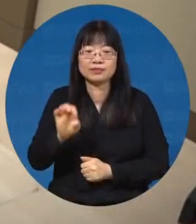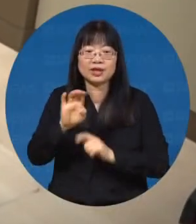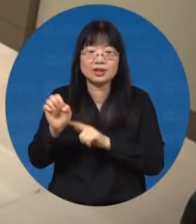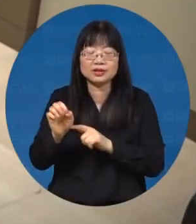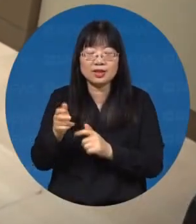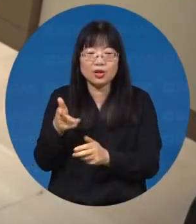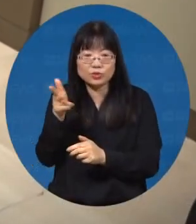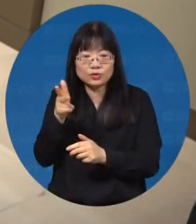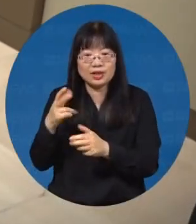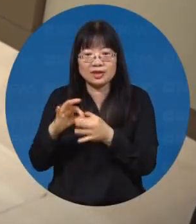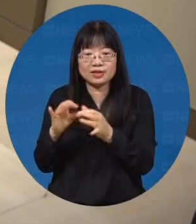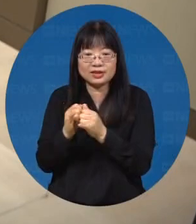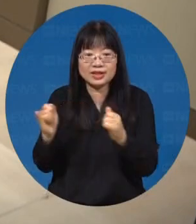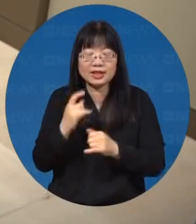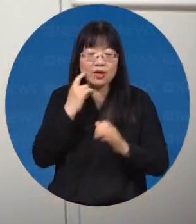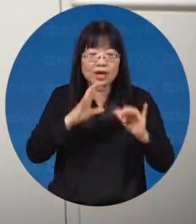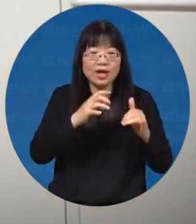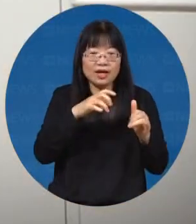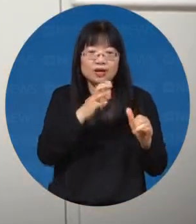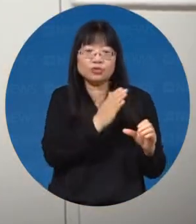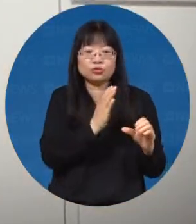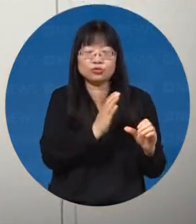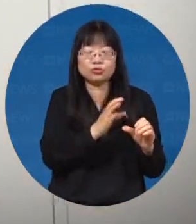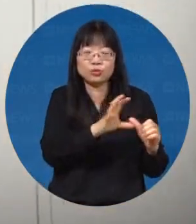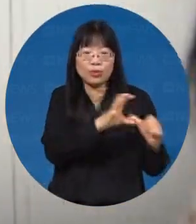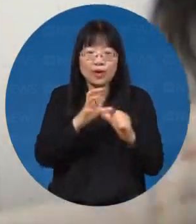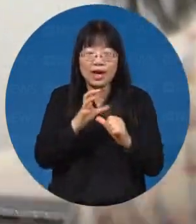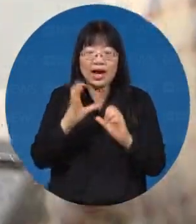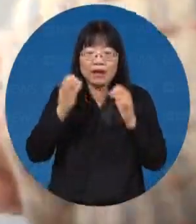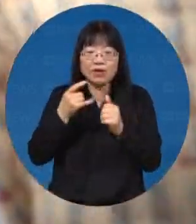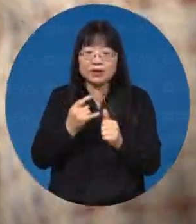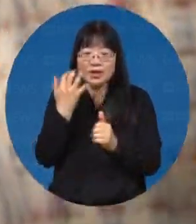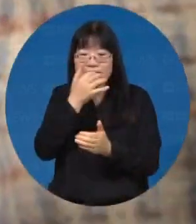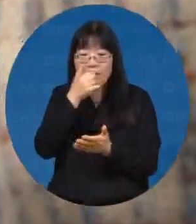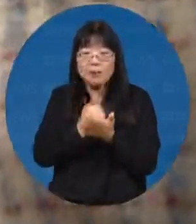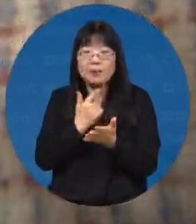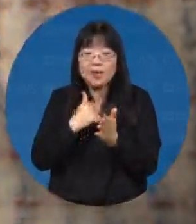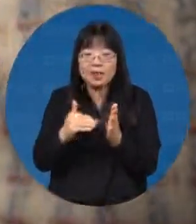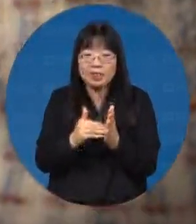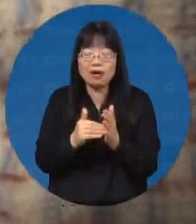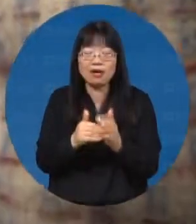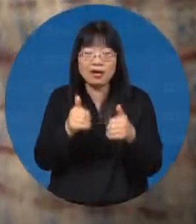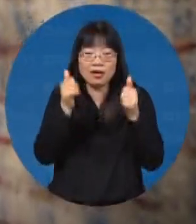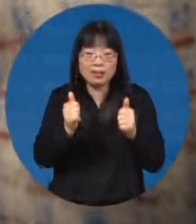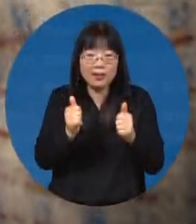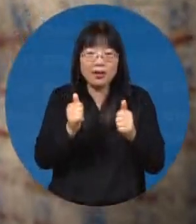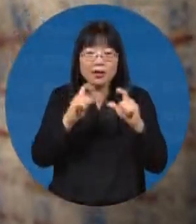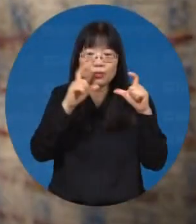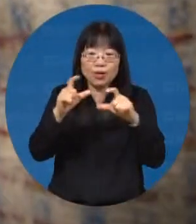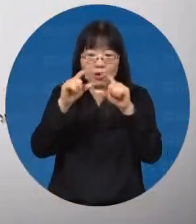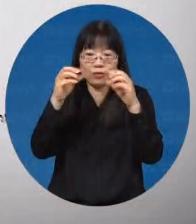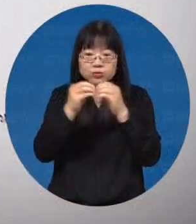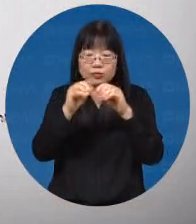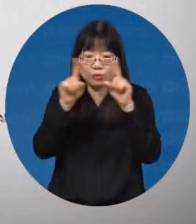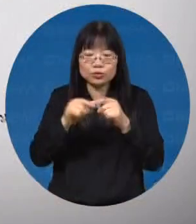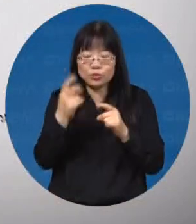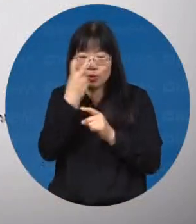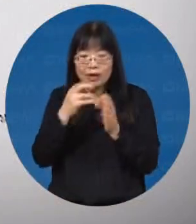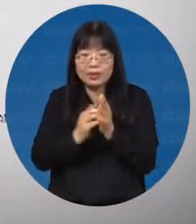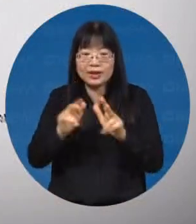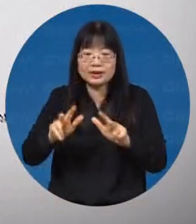EBS 취재 팀은 메타버스를 매개로 아동에게 성범죄를 저지른 사건에 판결문을 전수분석했습니다 지금까지